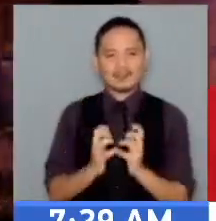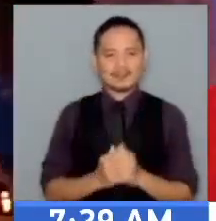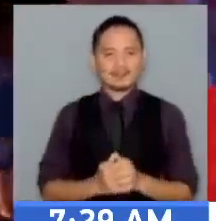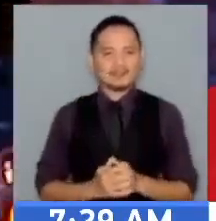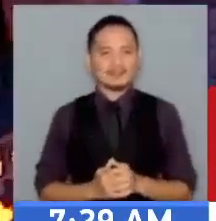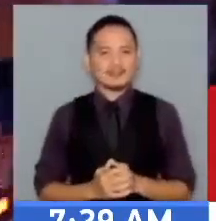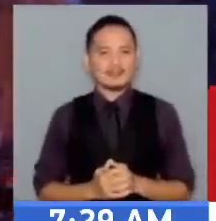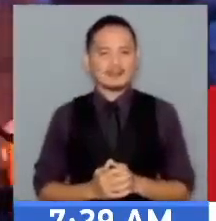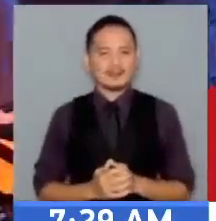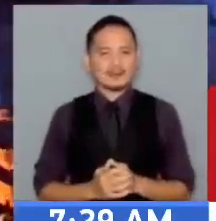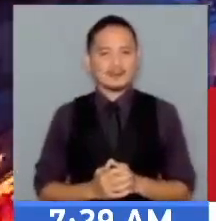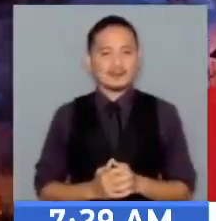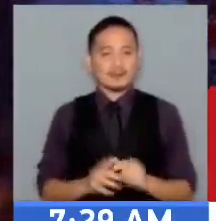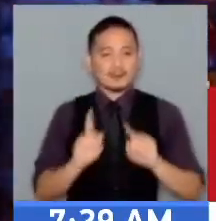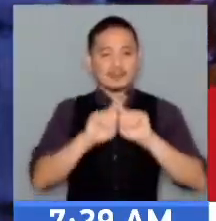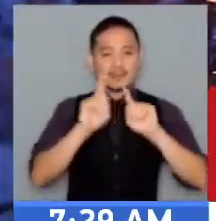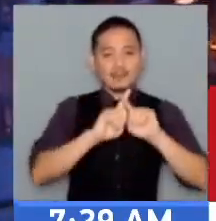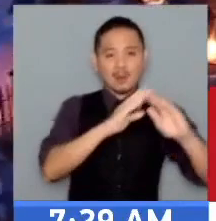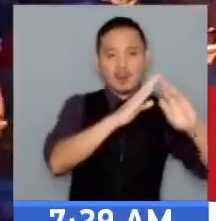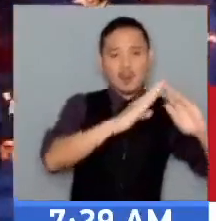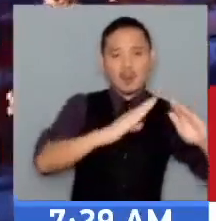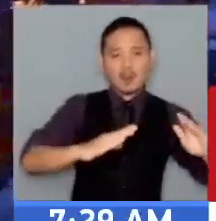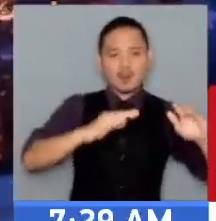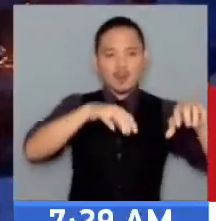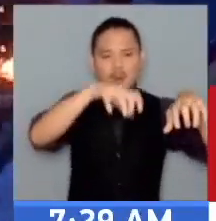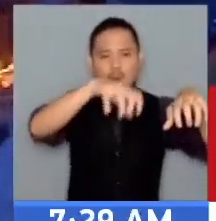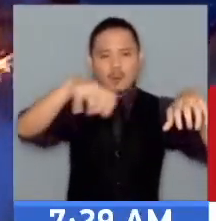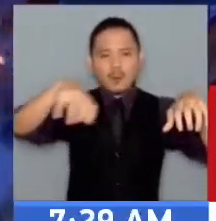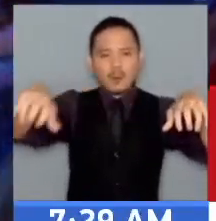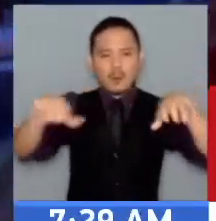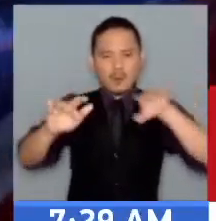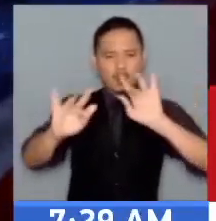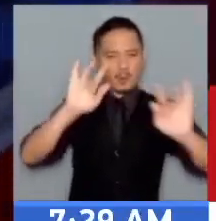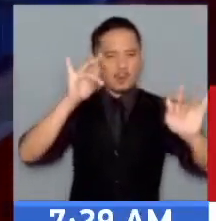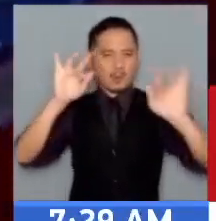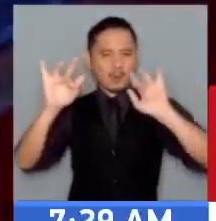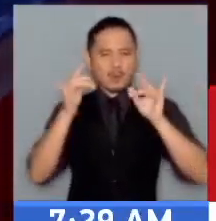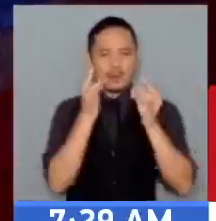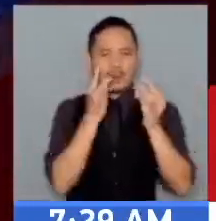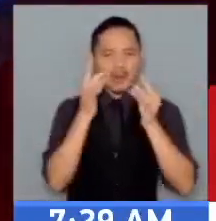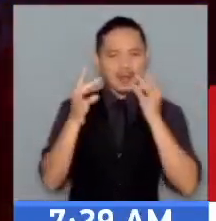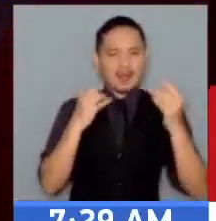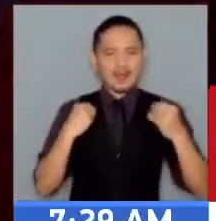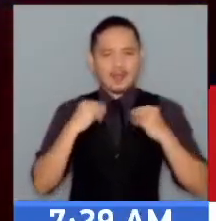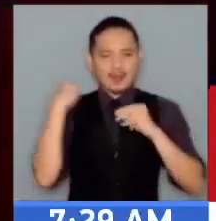Nagniningning naman ang Christmas Village displays na ito na animoy na balot ng snow.